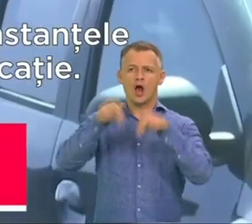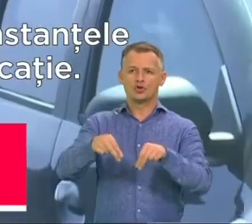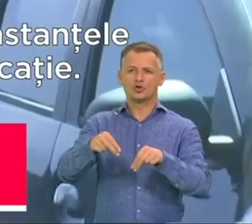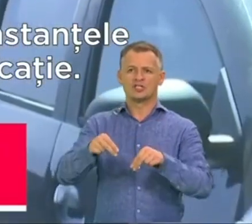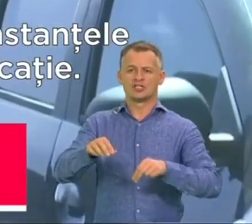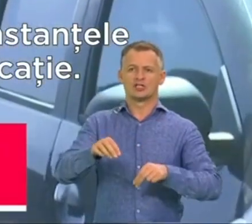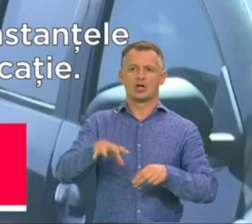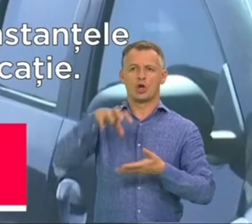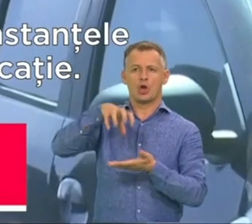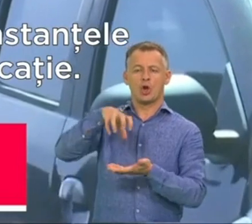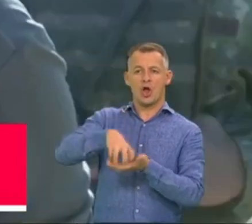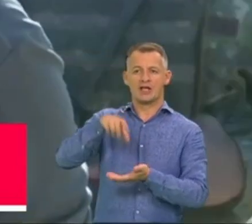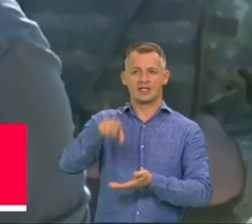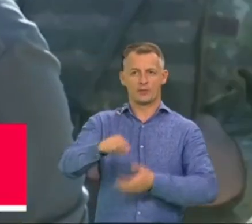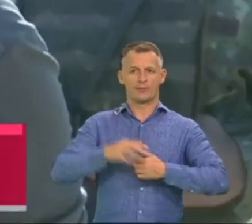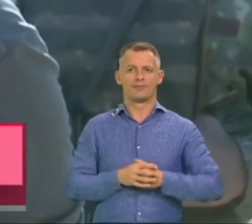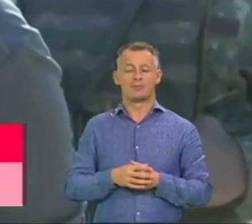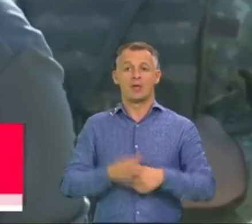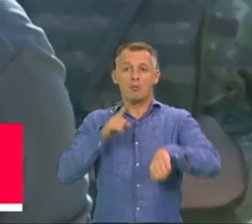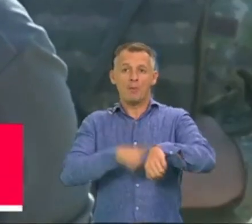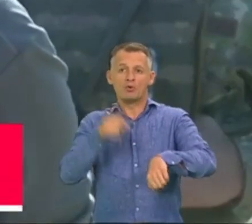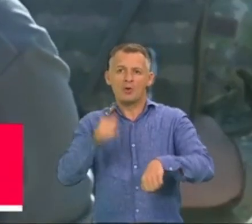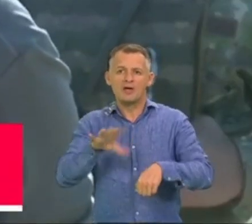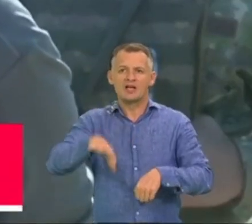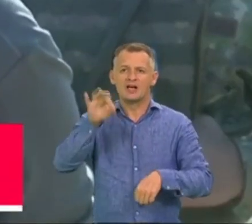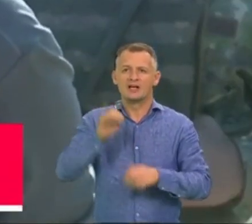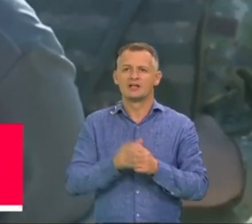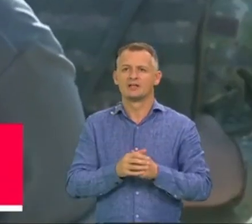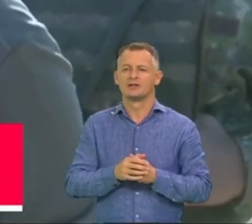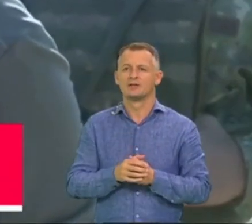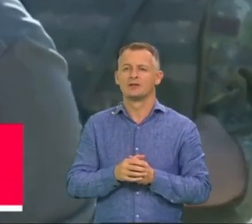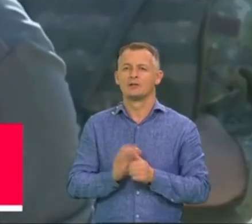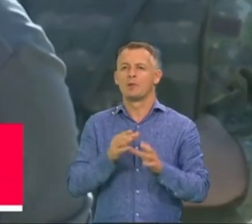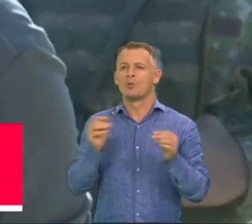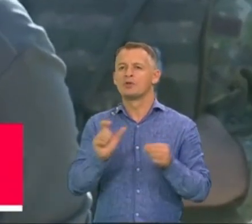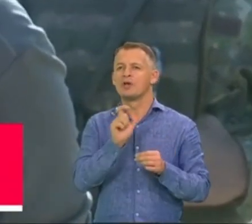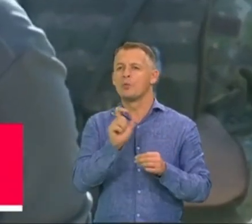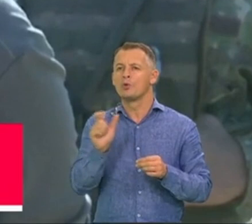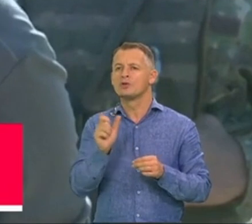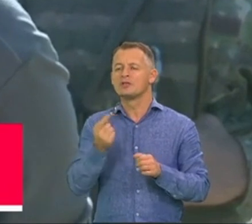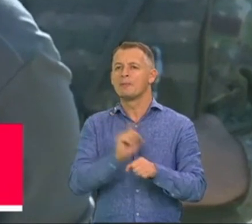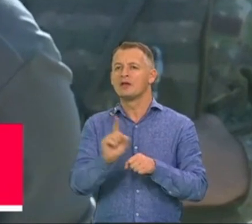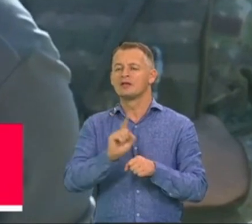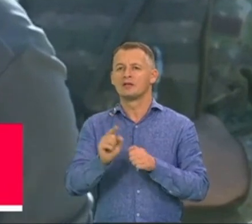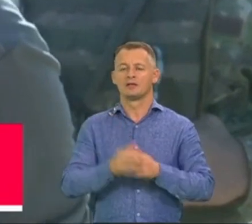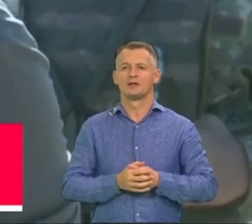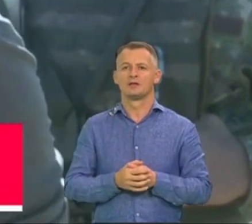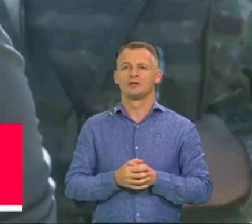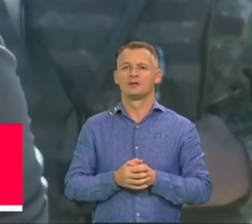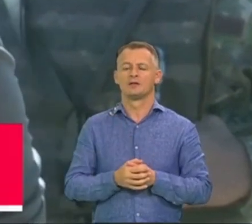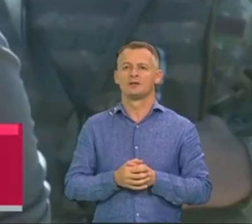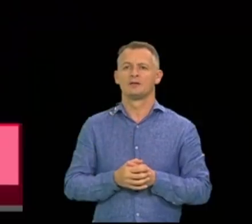ajuns în această locație. Momentan s-au identificat mai multe bucăți de materiale compozite,